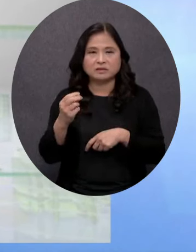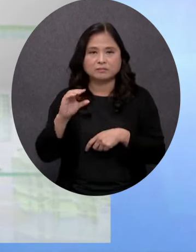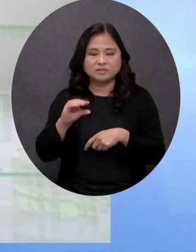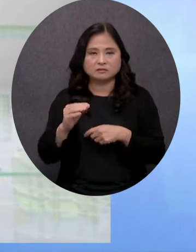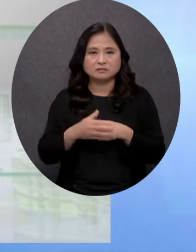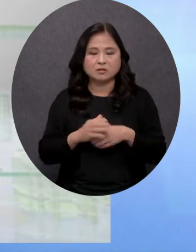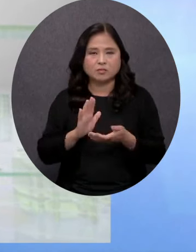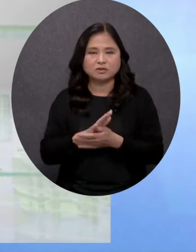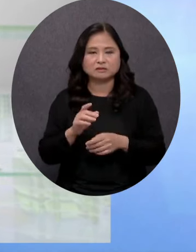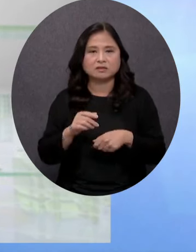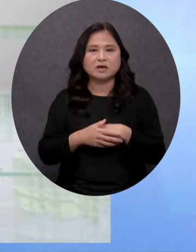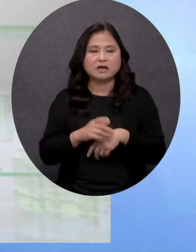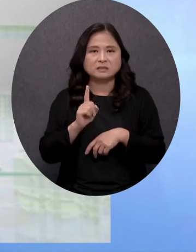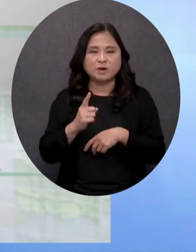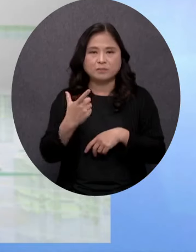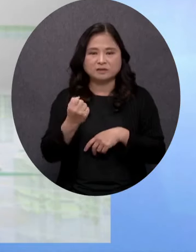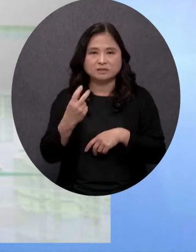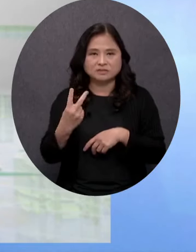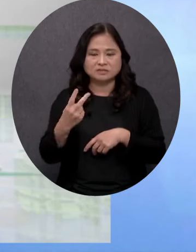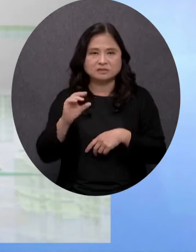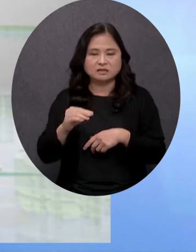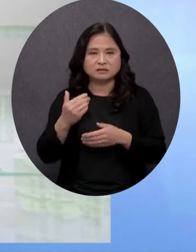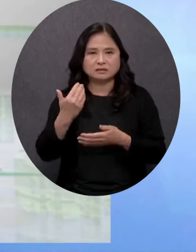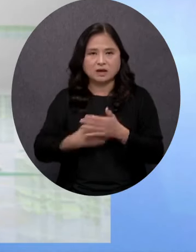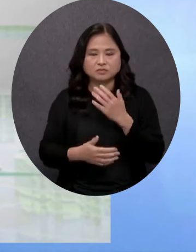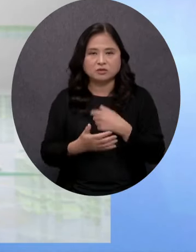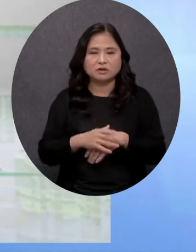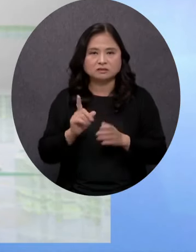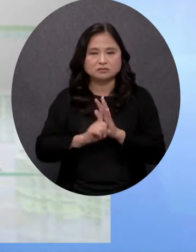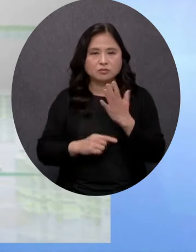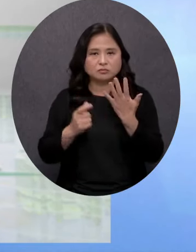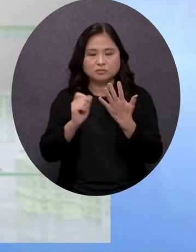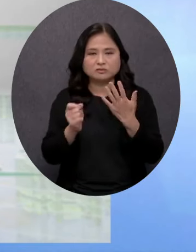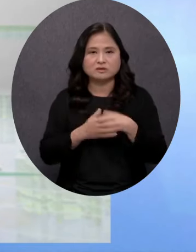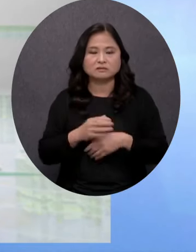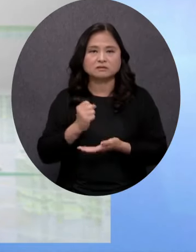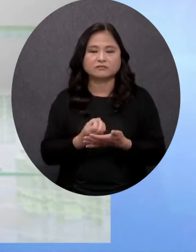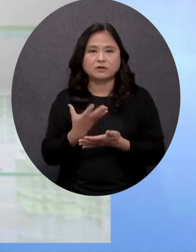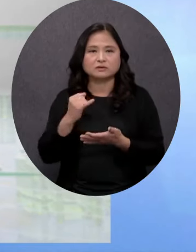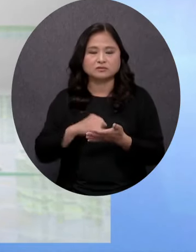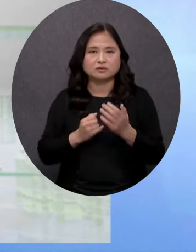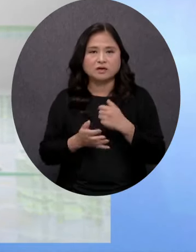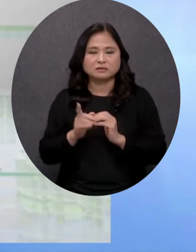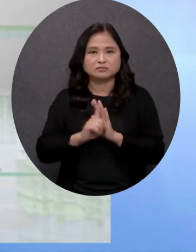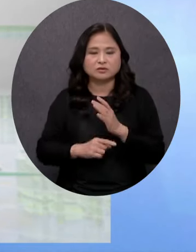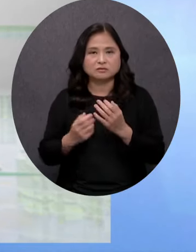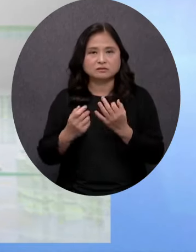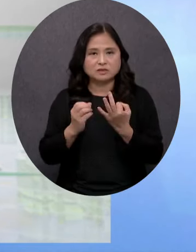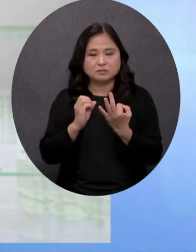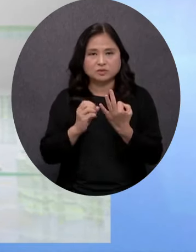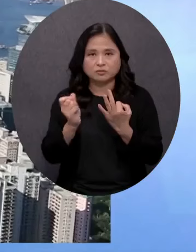收182亿，跌幅有5%。其中印花税税收大跌30%。